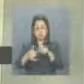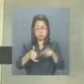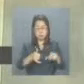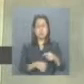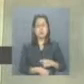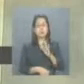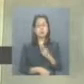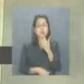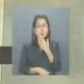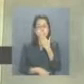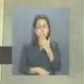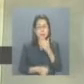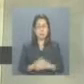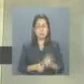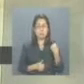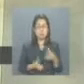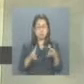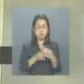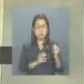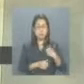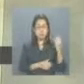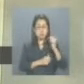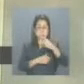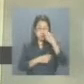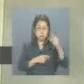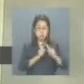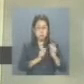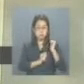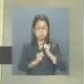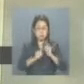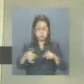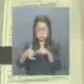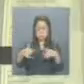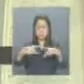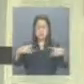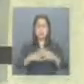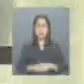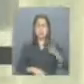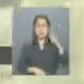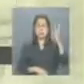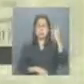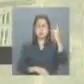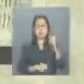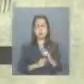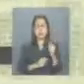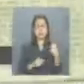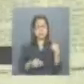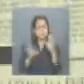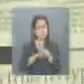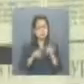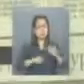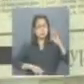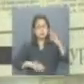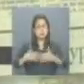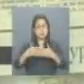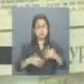ภาพกับศพของกลุ่มติดอาวุธด้วยท่าทางไม่เหมาะสมซึ่งกองทัพเกรงว่าจะเป็นชนวนที่ทำให้ทหารอเมริกันตกเป็นเป้าโจ